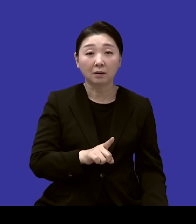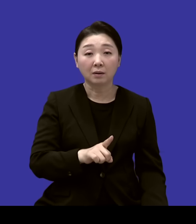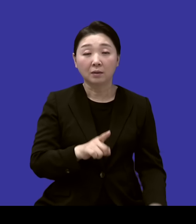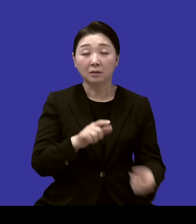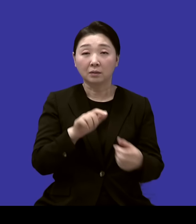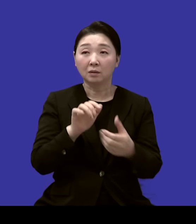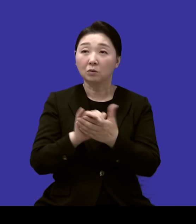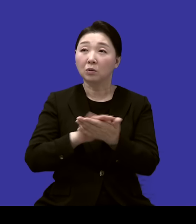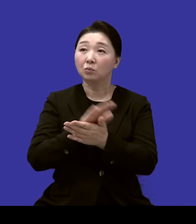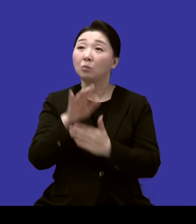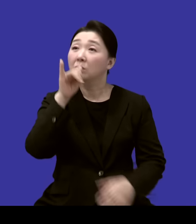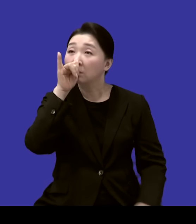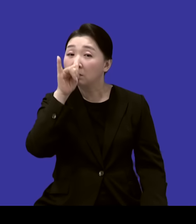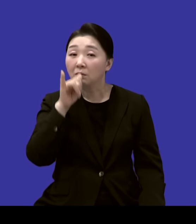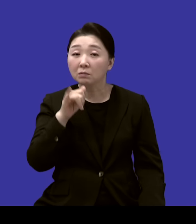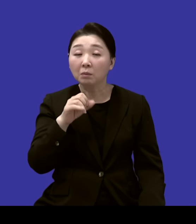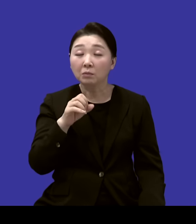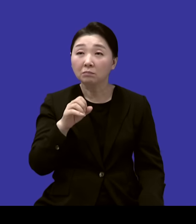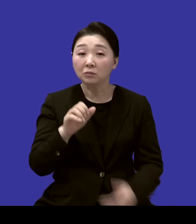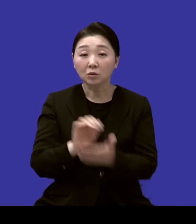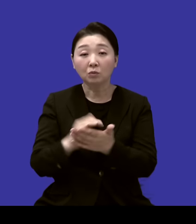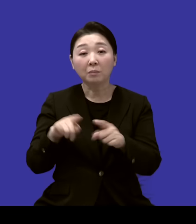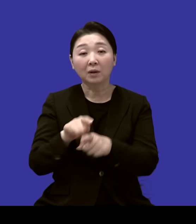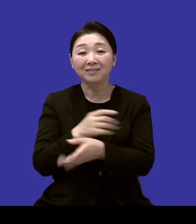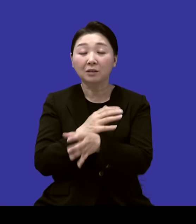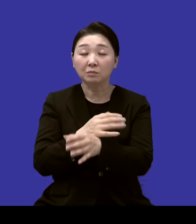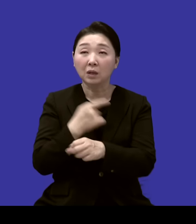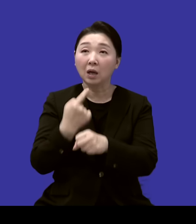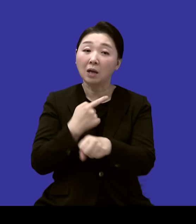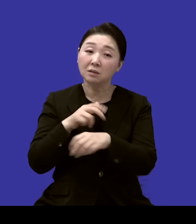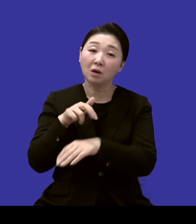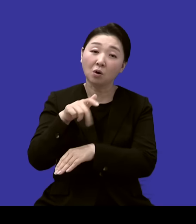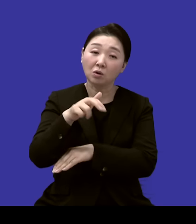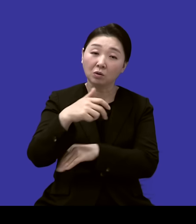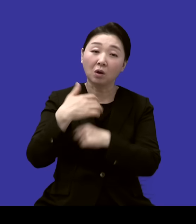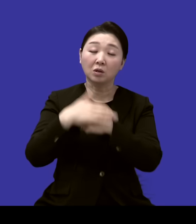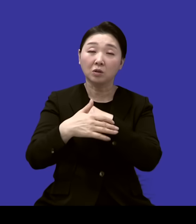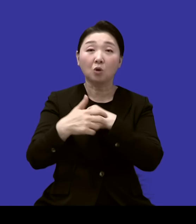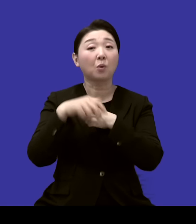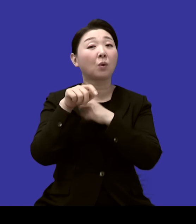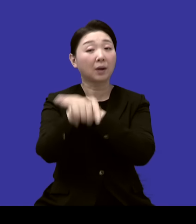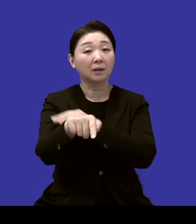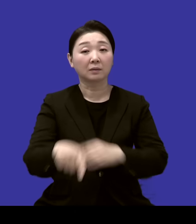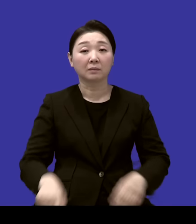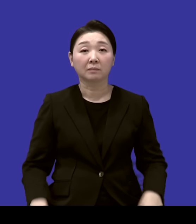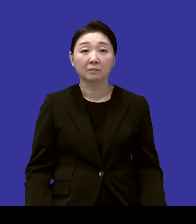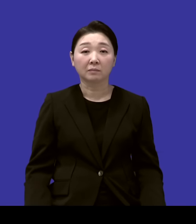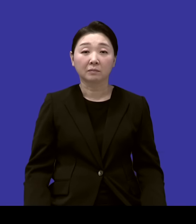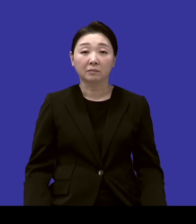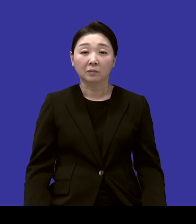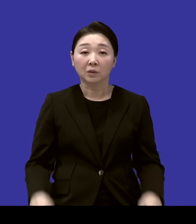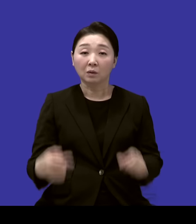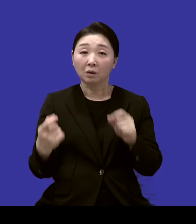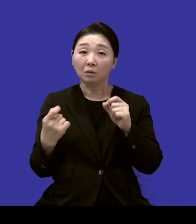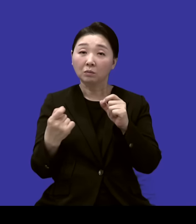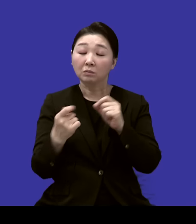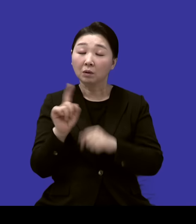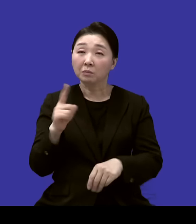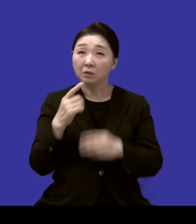친구랑 놀면서 있었으니까 네. 그 친구랑 장난치면서 1시간 걸어서 대구 의료원에 갔거든요. 네. 근데 가까워지는데